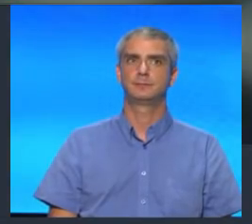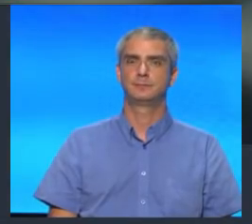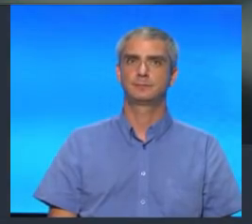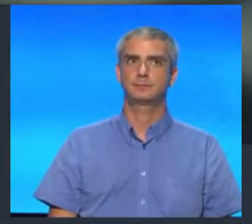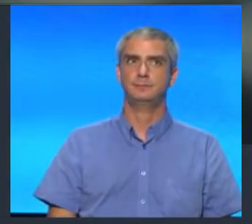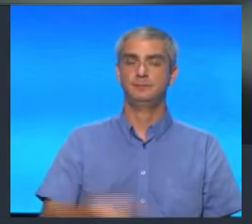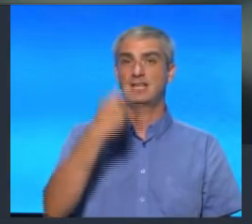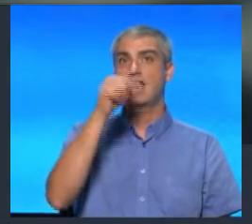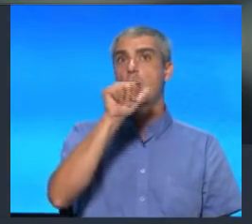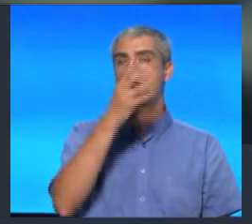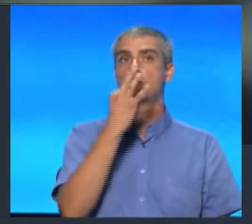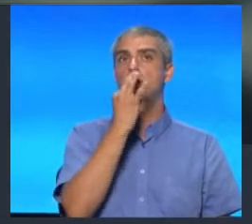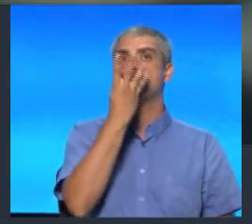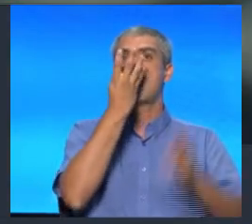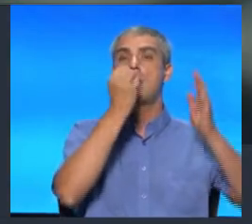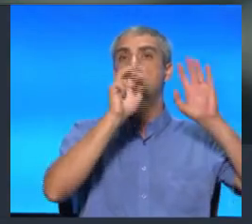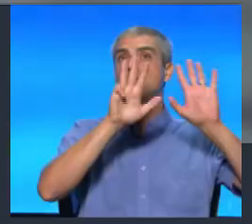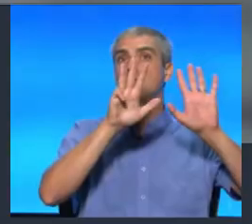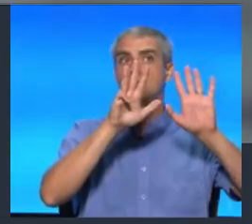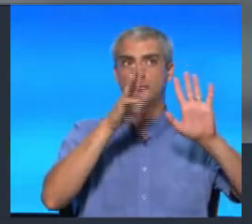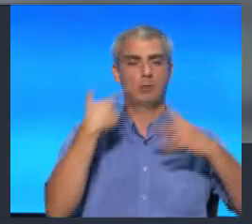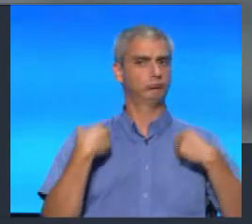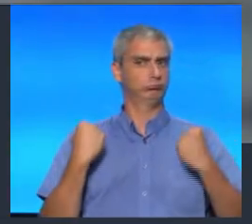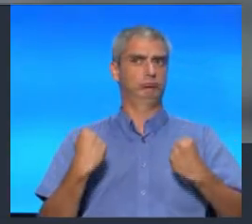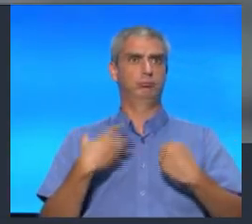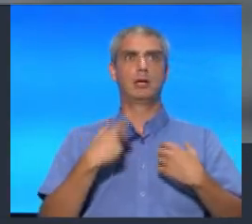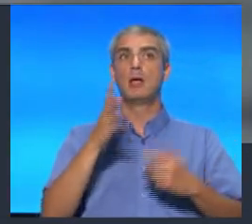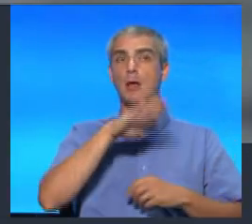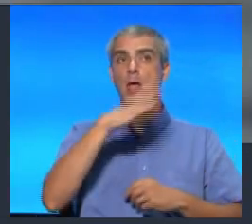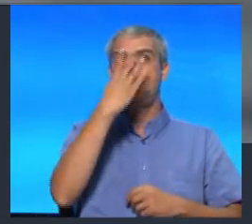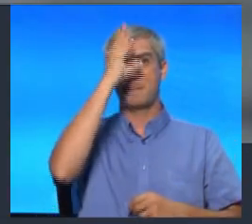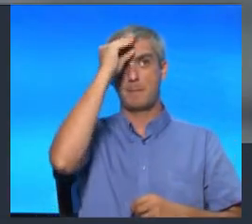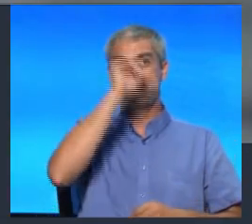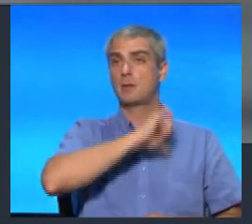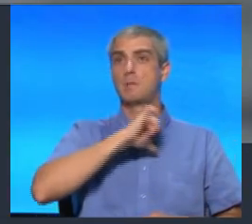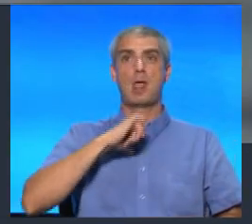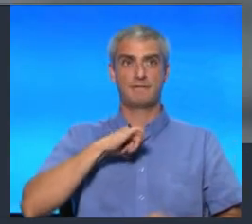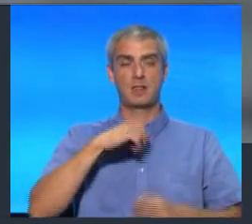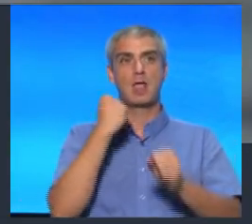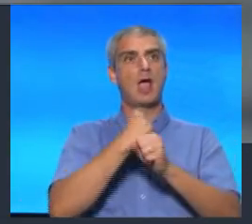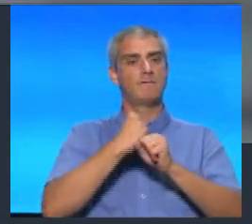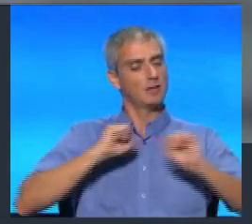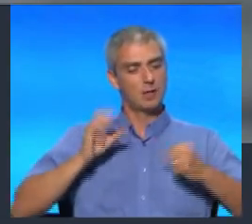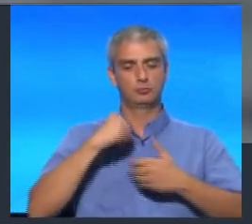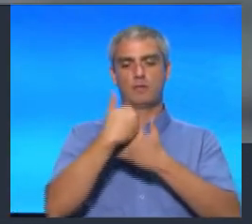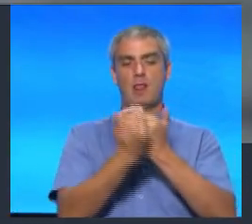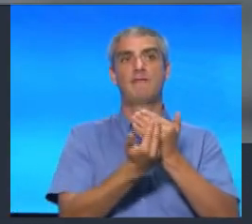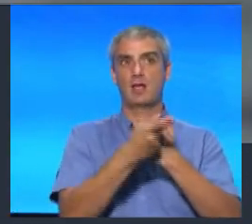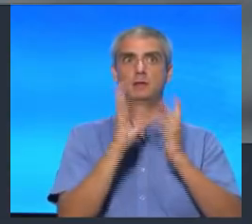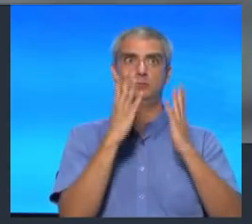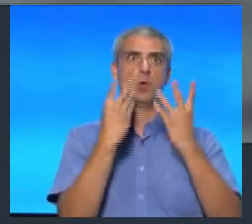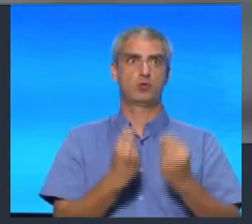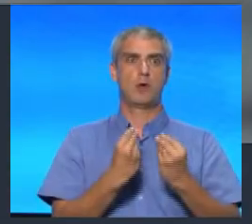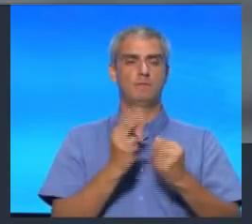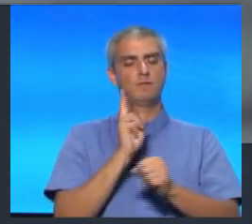גילה אוחיון הייתה בת 49 במלוא כוחה. היא גידלה 4 בנים לבדה, עבדה במרץ כדי לפרנס אותם היטב,